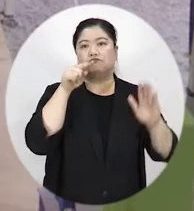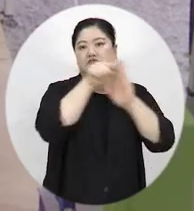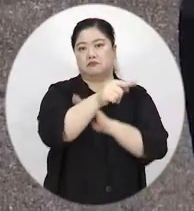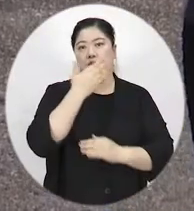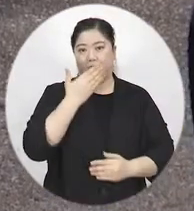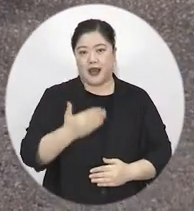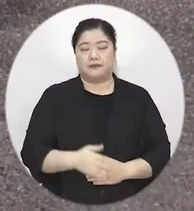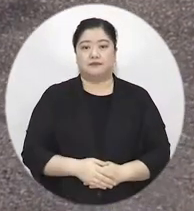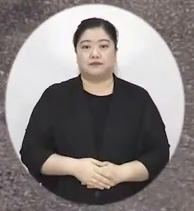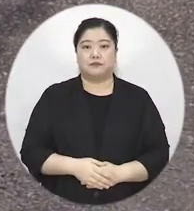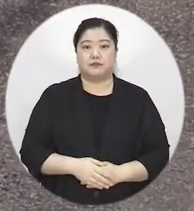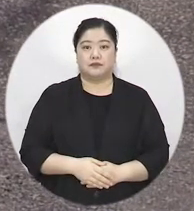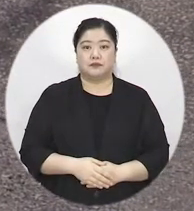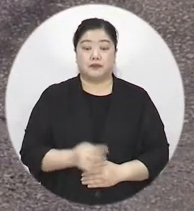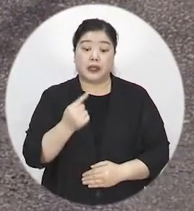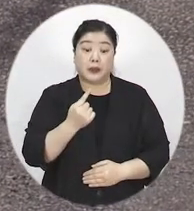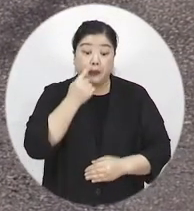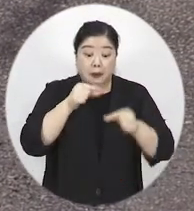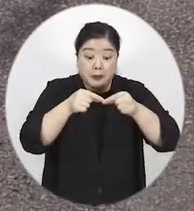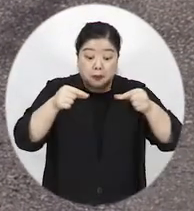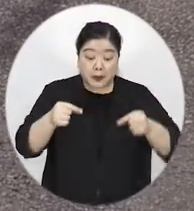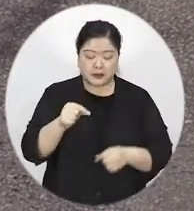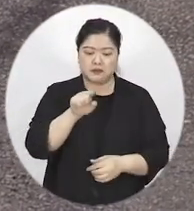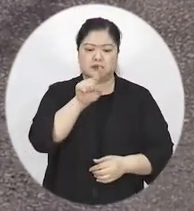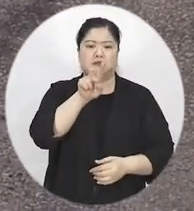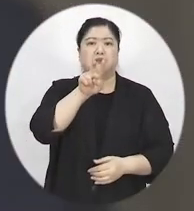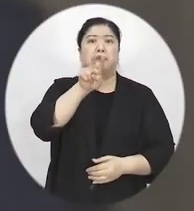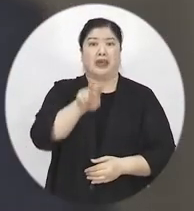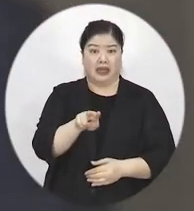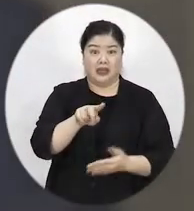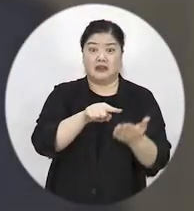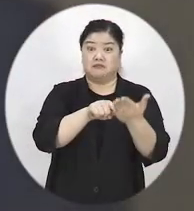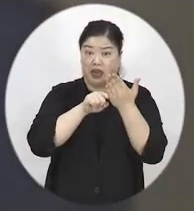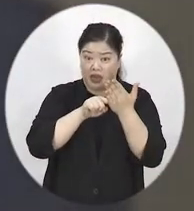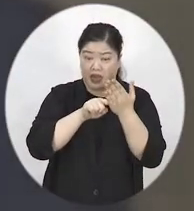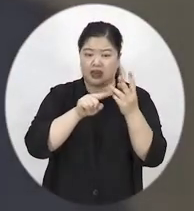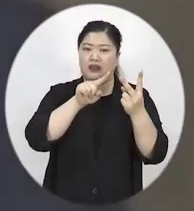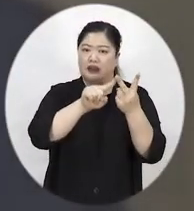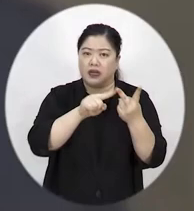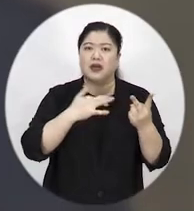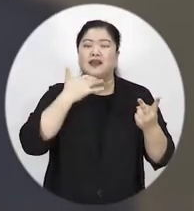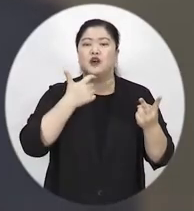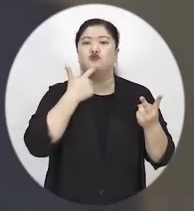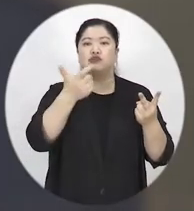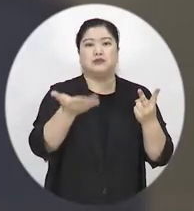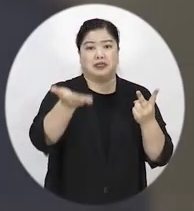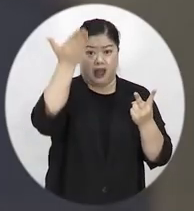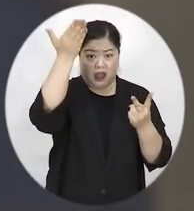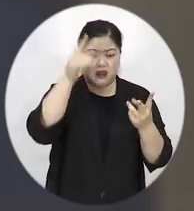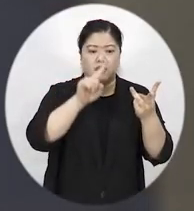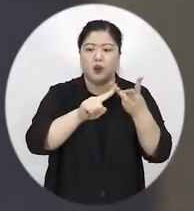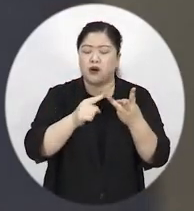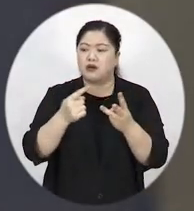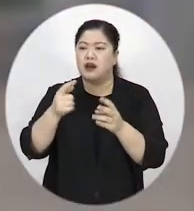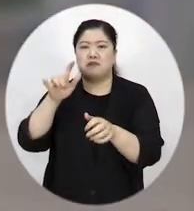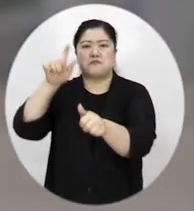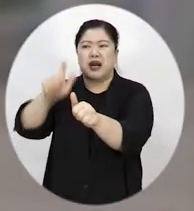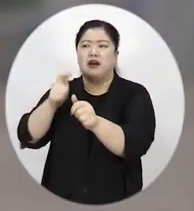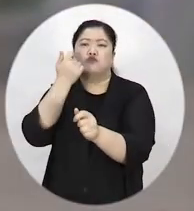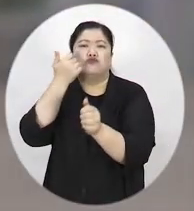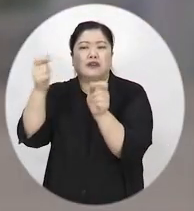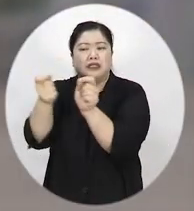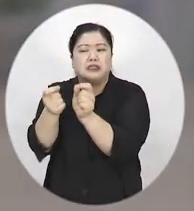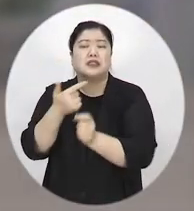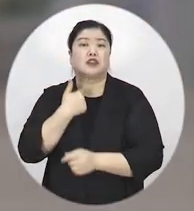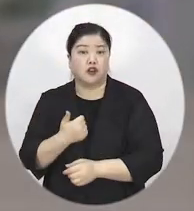있게 됐습니다. 검사는 신속항원검사에서 양성 반응을 보이거나 만 60세 이상의 고령자, 역학적